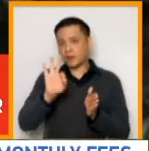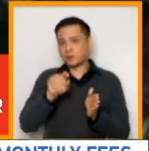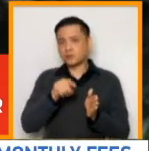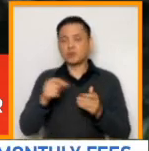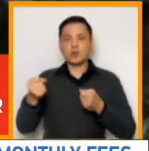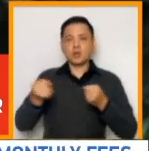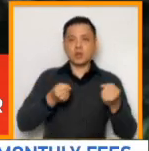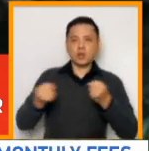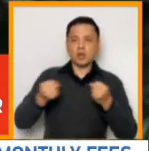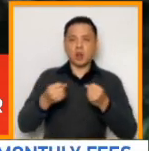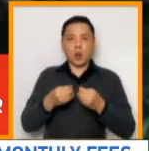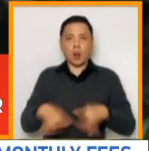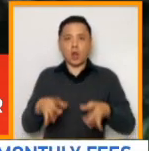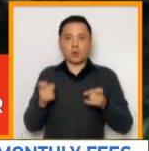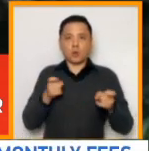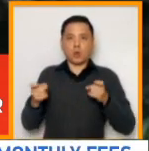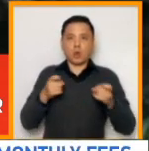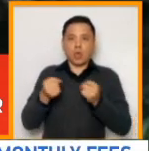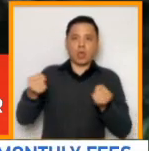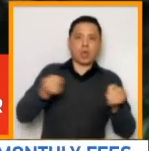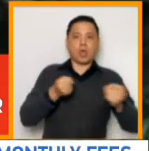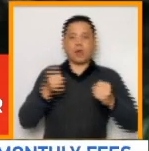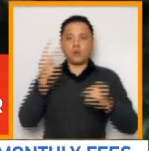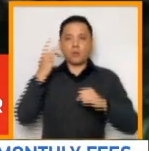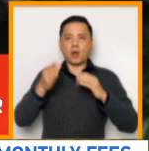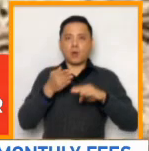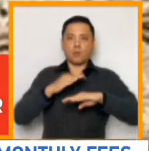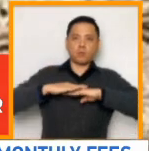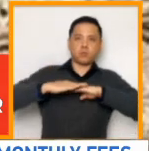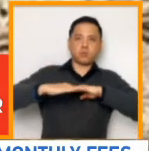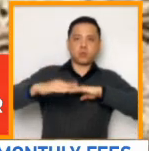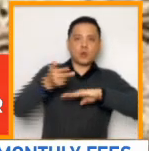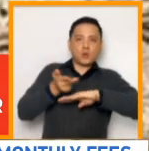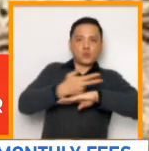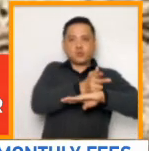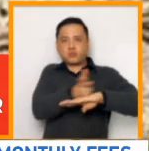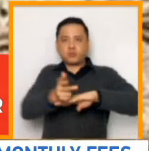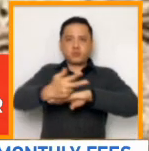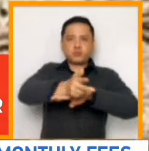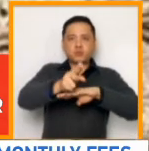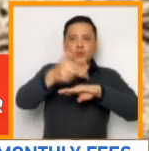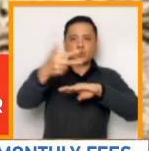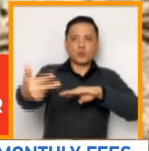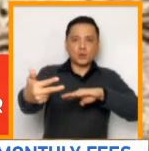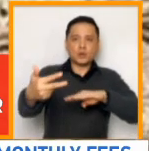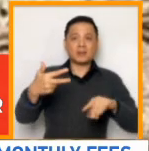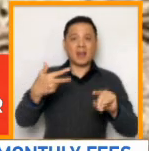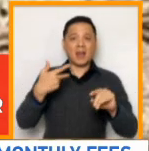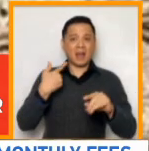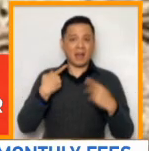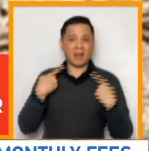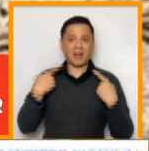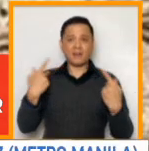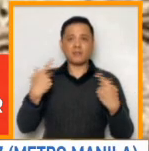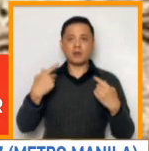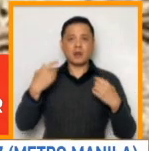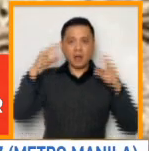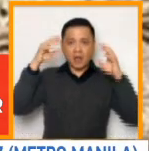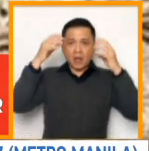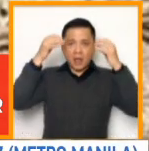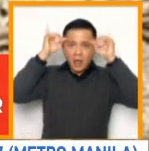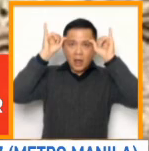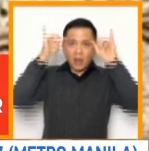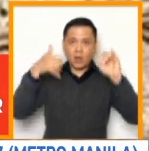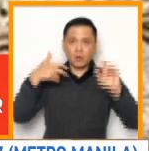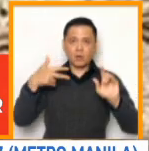ang SUV dahil sa madulas na kalsada bunsod ng pag-ulan. Nasalpok nito ang isang baka na nasa gilid ng kalsada bago